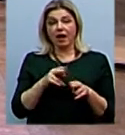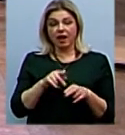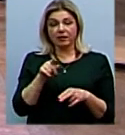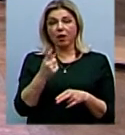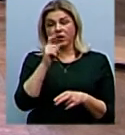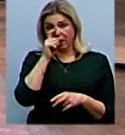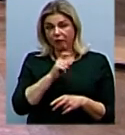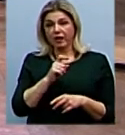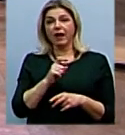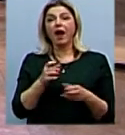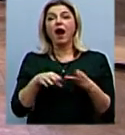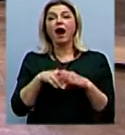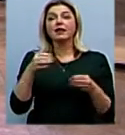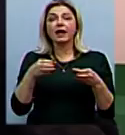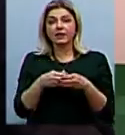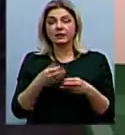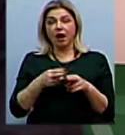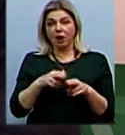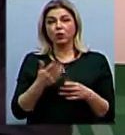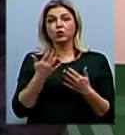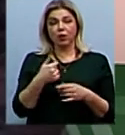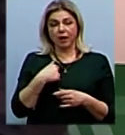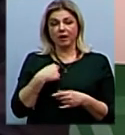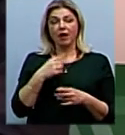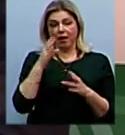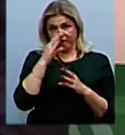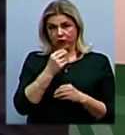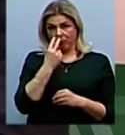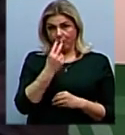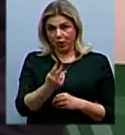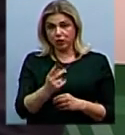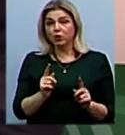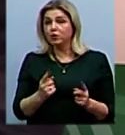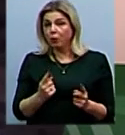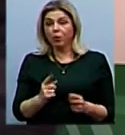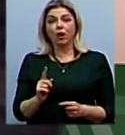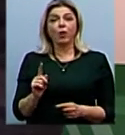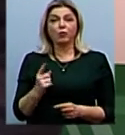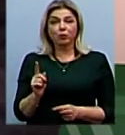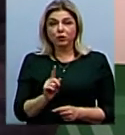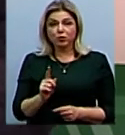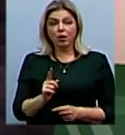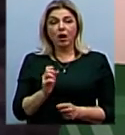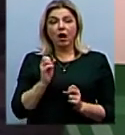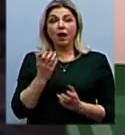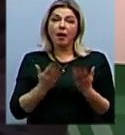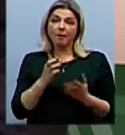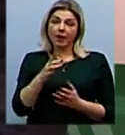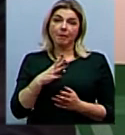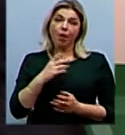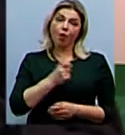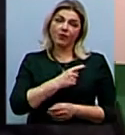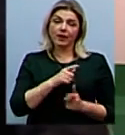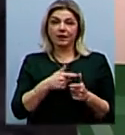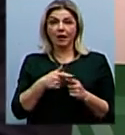з найгірших каденцій, скільки мені вдалося їх побачити. Чому? Тому що, якби ми були в Одесі або Харкові,